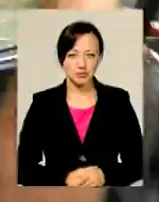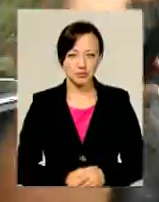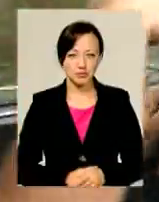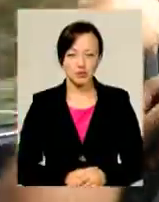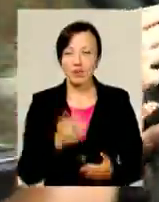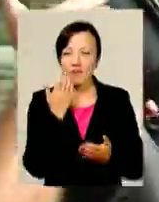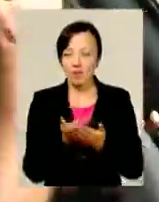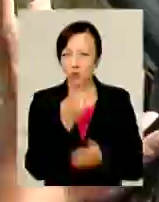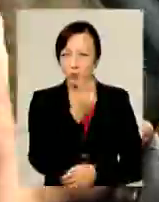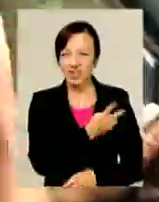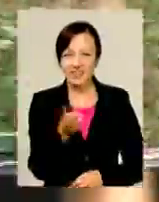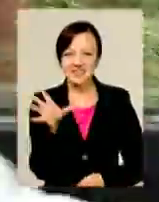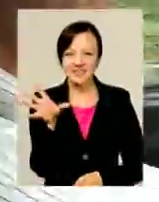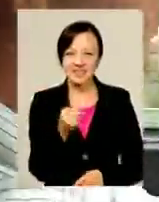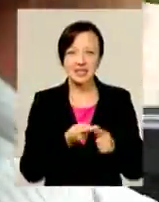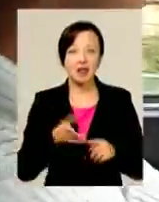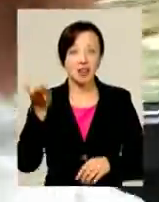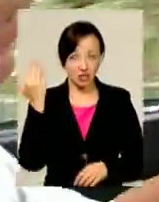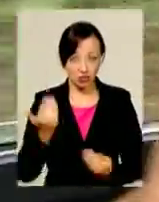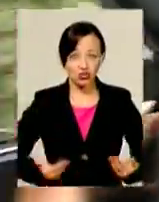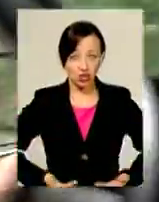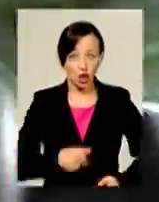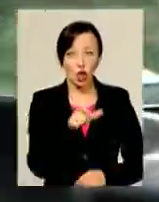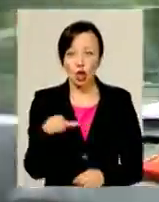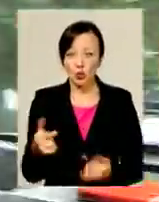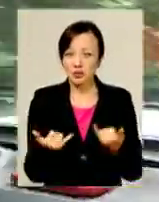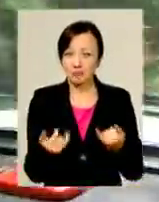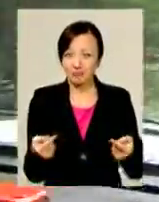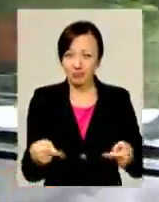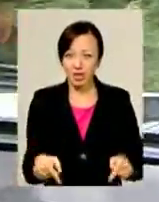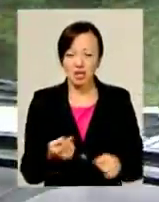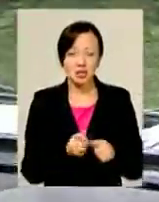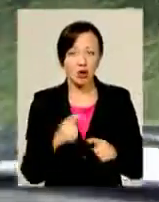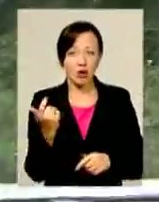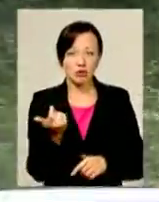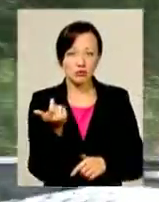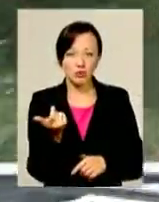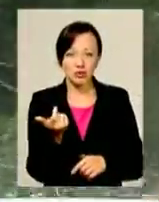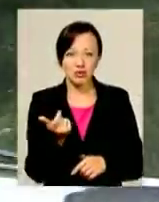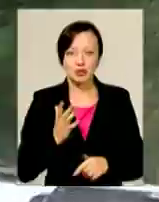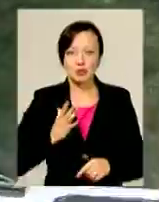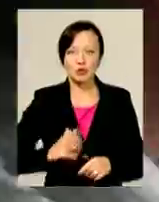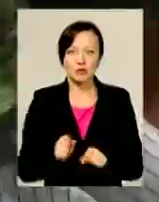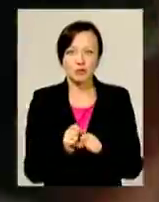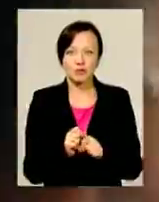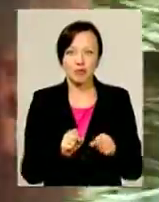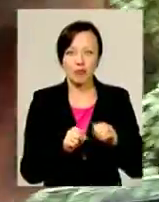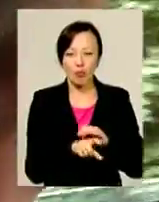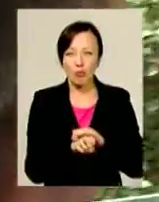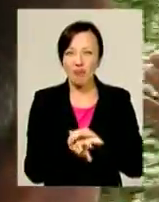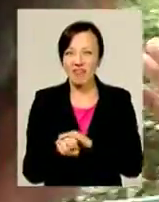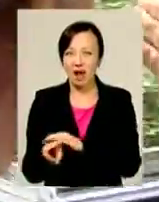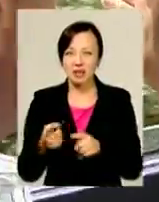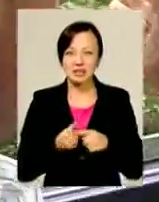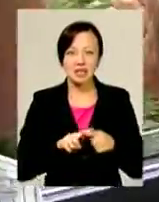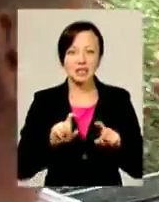От подивіться, це все, це коли жили люди, але за цих господарів ці люди змушені були порозбігатися. Оце наша